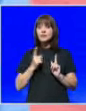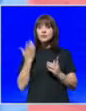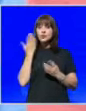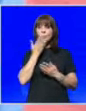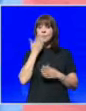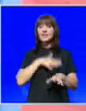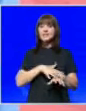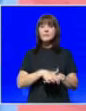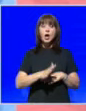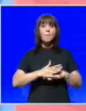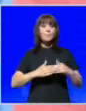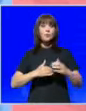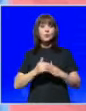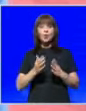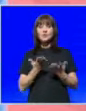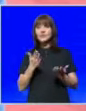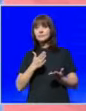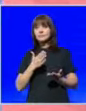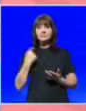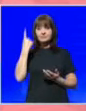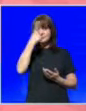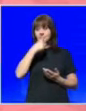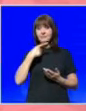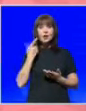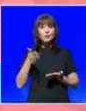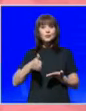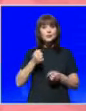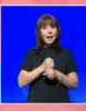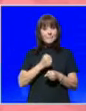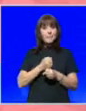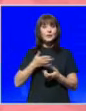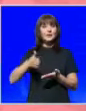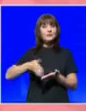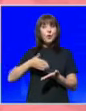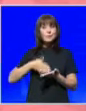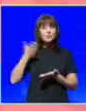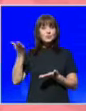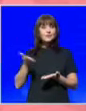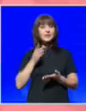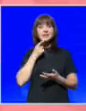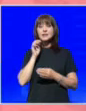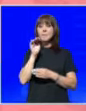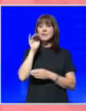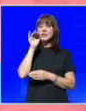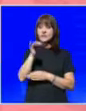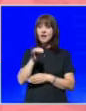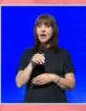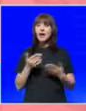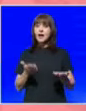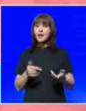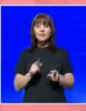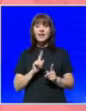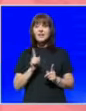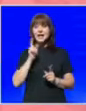образователната система да подготви тези кадри и специалисти, които ще обслужват сектора за бъдеще. Едва ли е изненада, ако кажа,